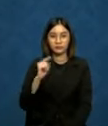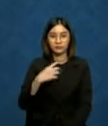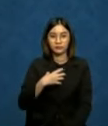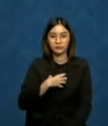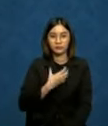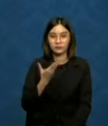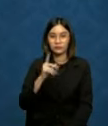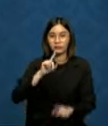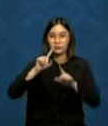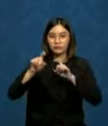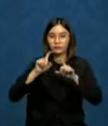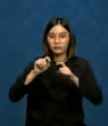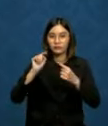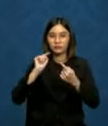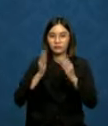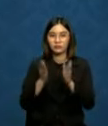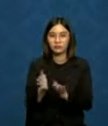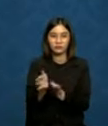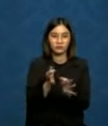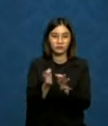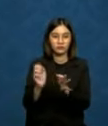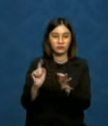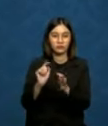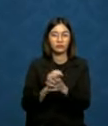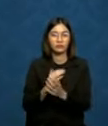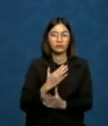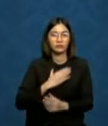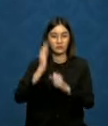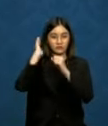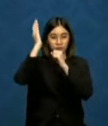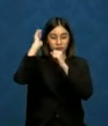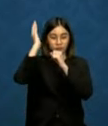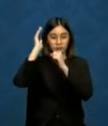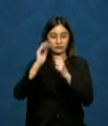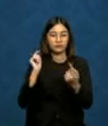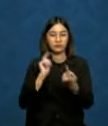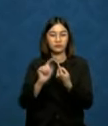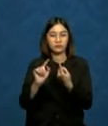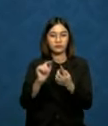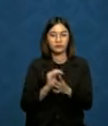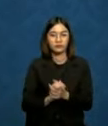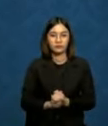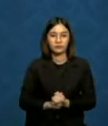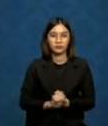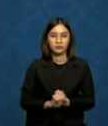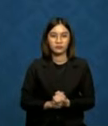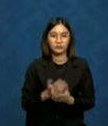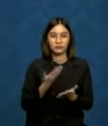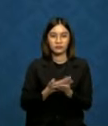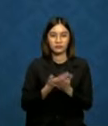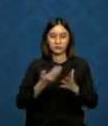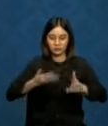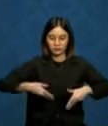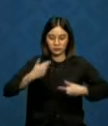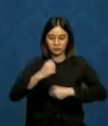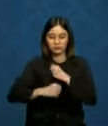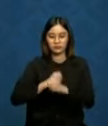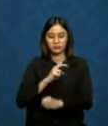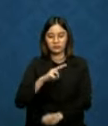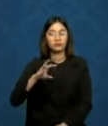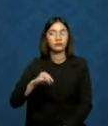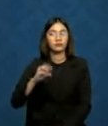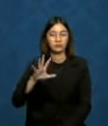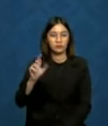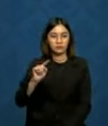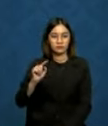อยากจะขอซักถามเพิ่มเติมไปทางผู้ชี้แจงนะครับในประเด็นที่ผมได้อภิปรายไปในส่วนของรายได้ในปี 2565ที่